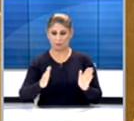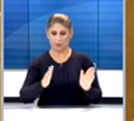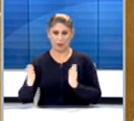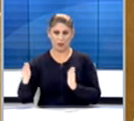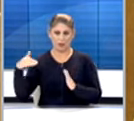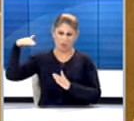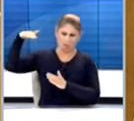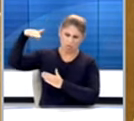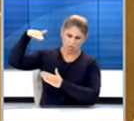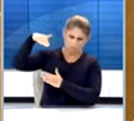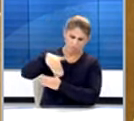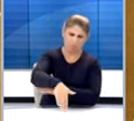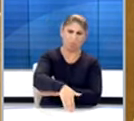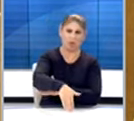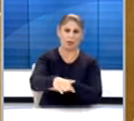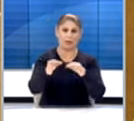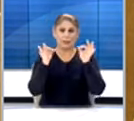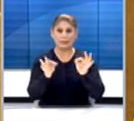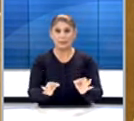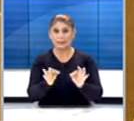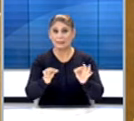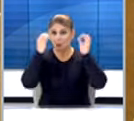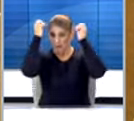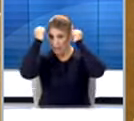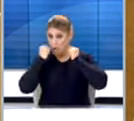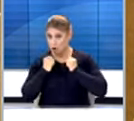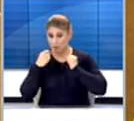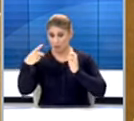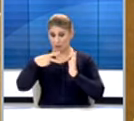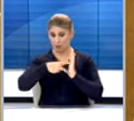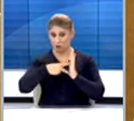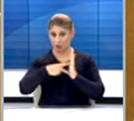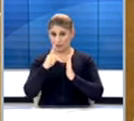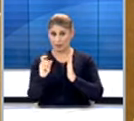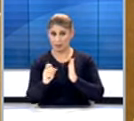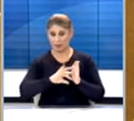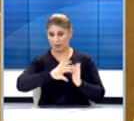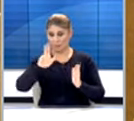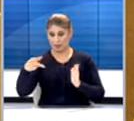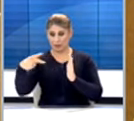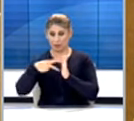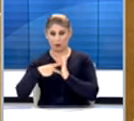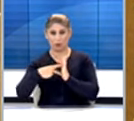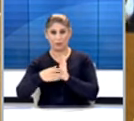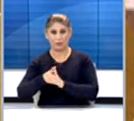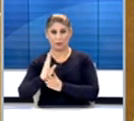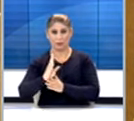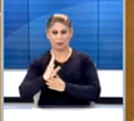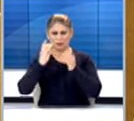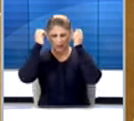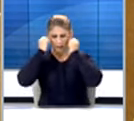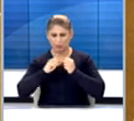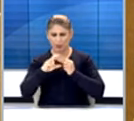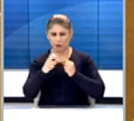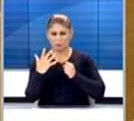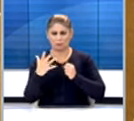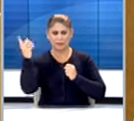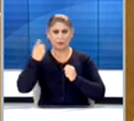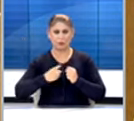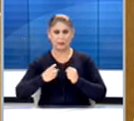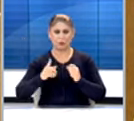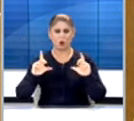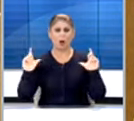κατάρρευσης. Την τυπική χρεοκοπία το 2010 και μέχρι το 2014 την απώλεια του 25% του